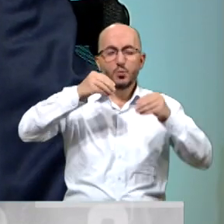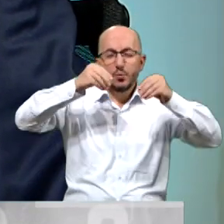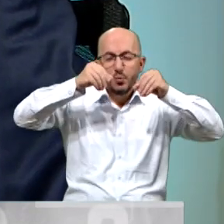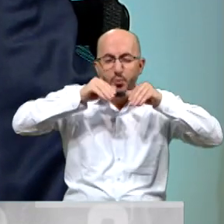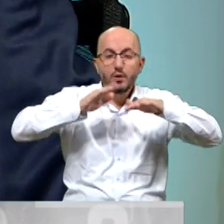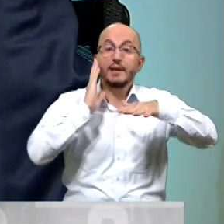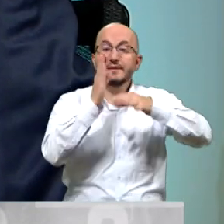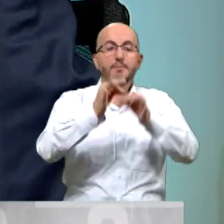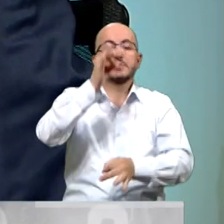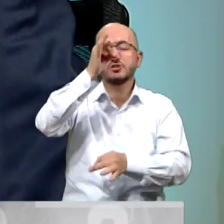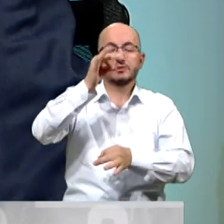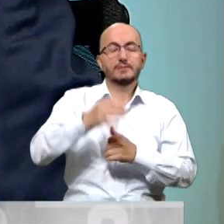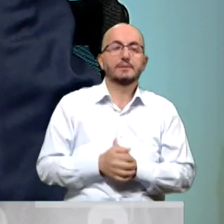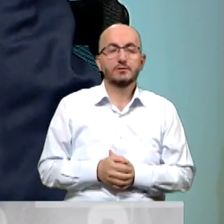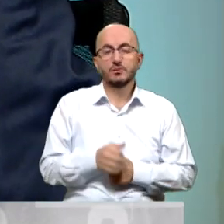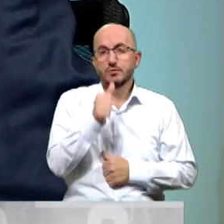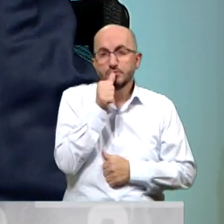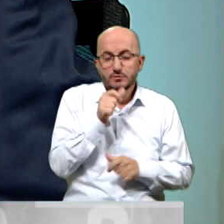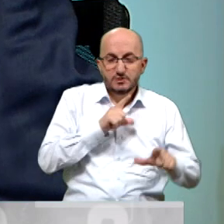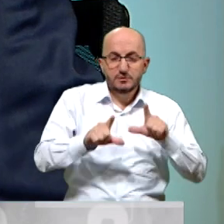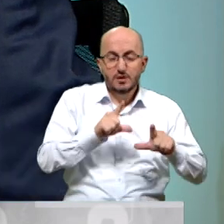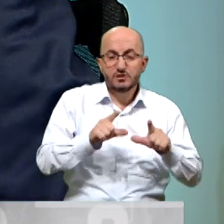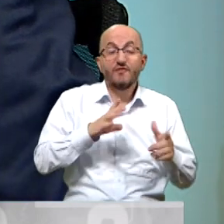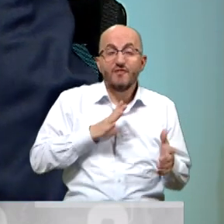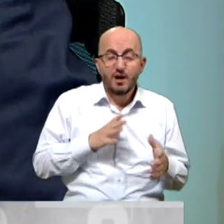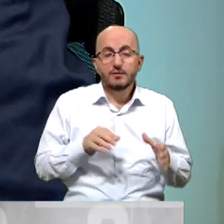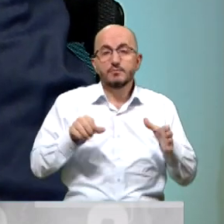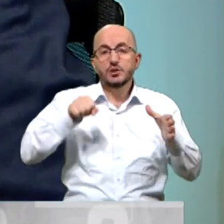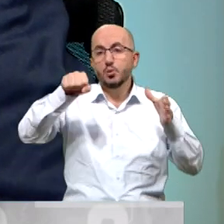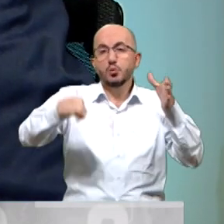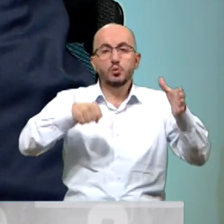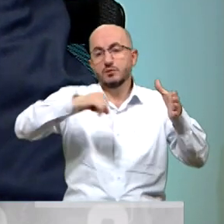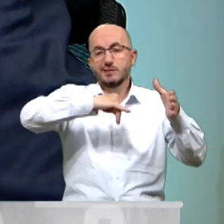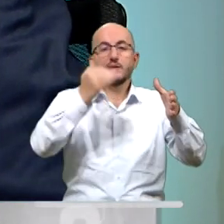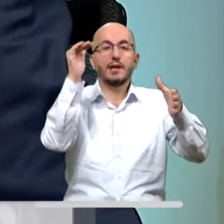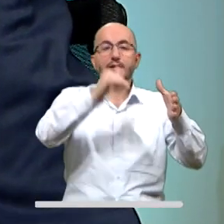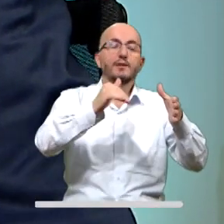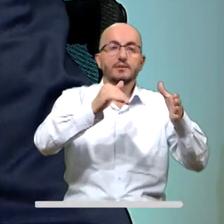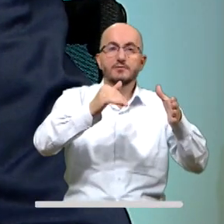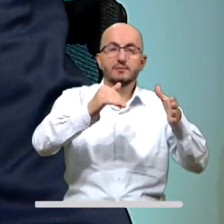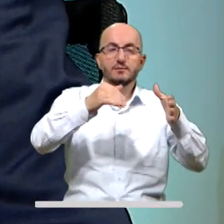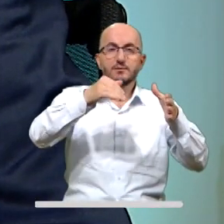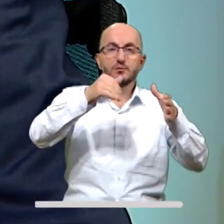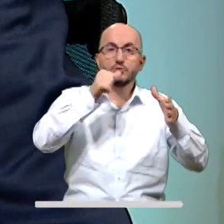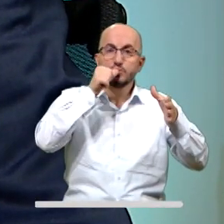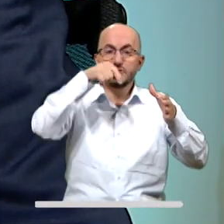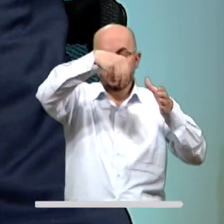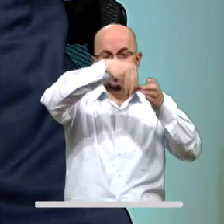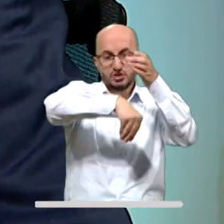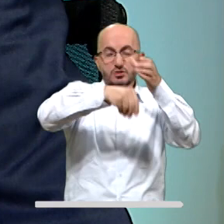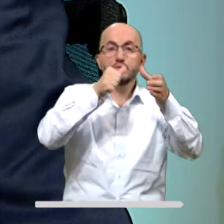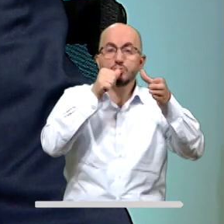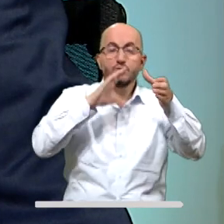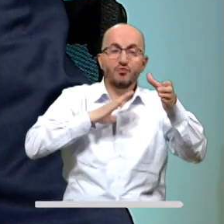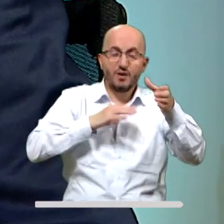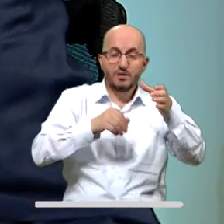birisi, hakikaten işte su ihtiyacı var, bir kuyunun başına gelir, kuyuda su var ama